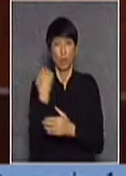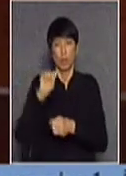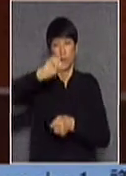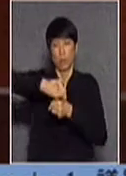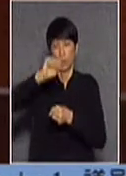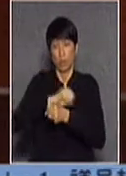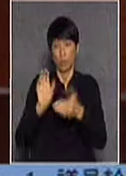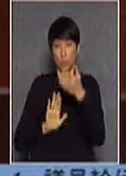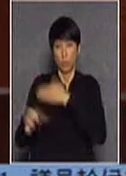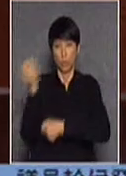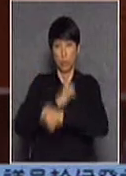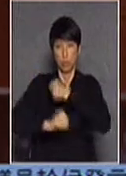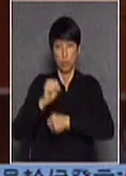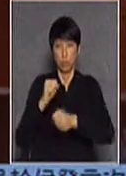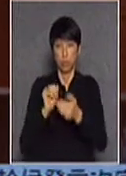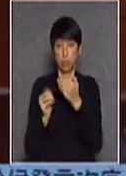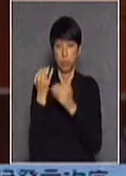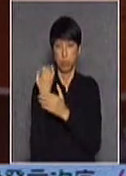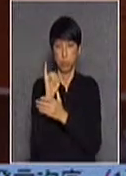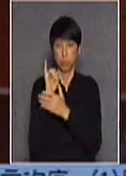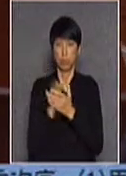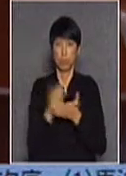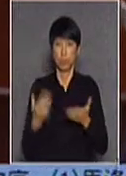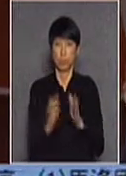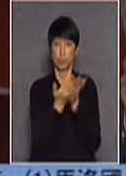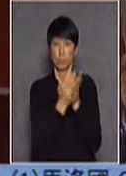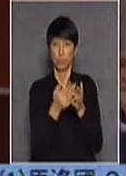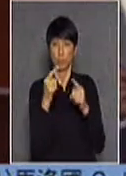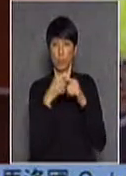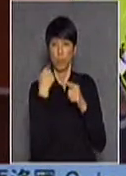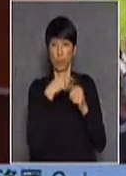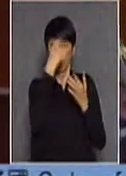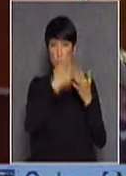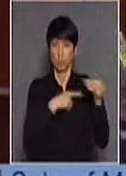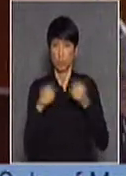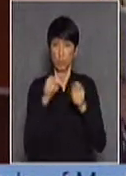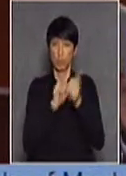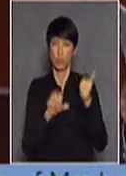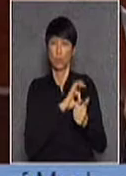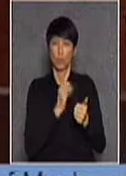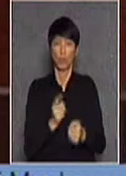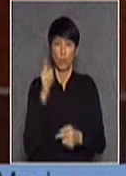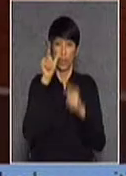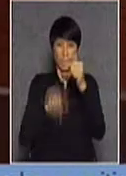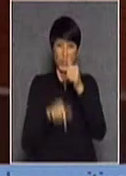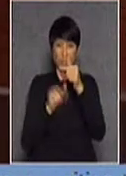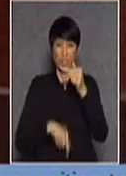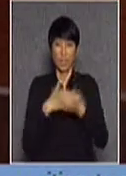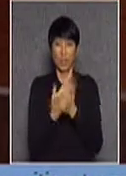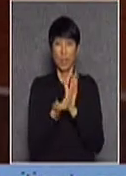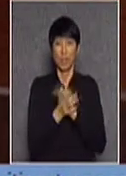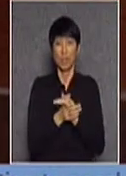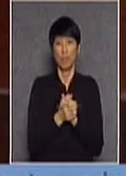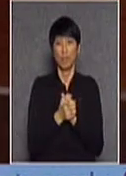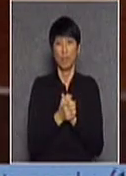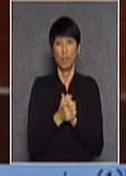地勞工的建議，很明顯就是衝著這份人口政策督導委員會上個月發表的人口政策諮